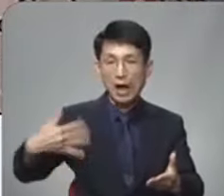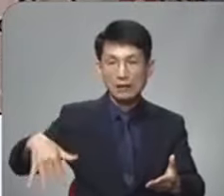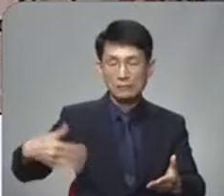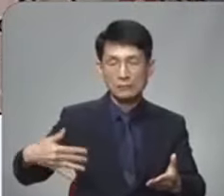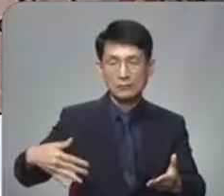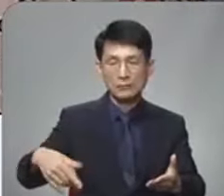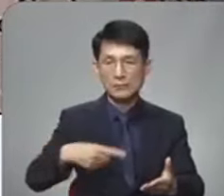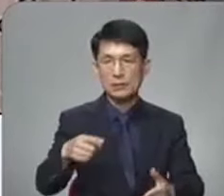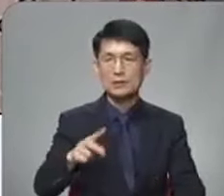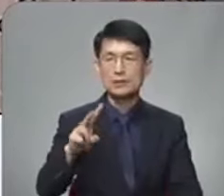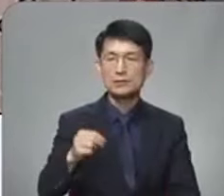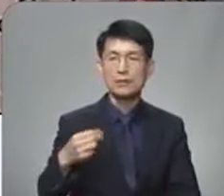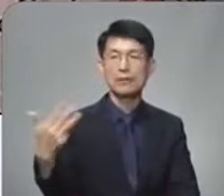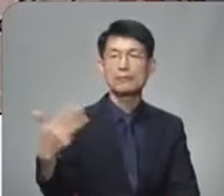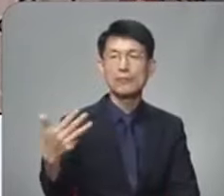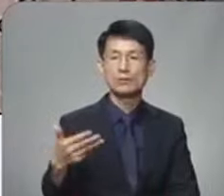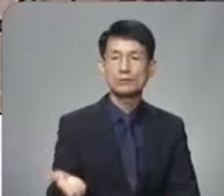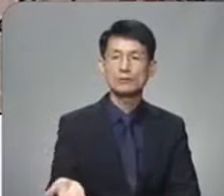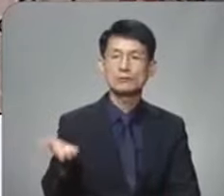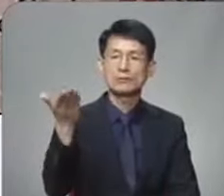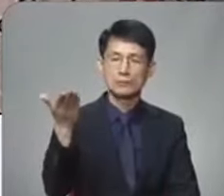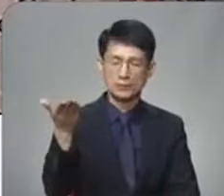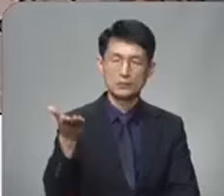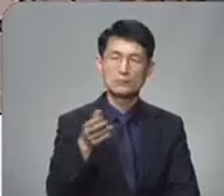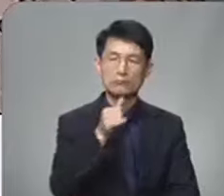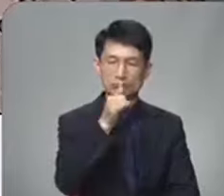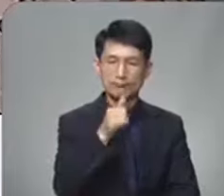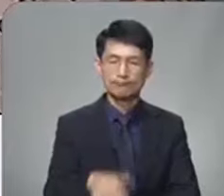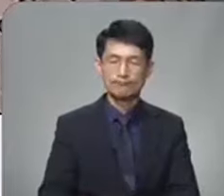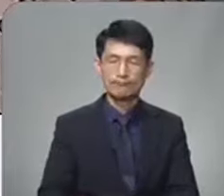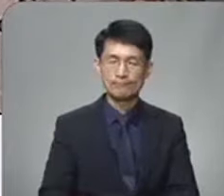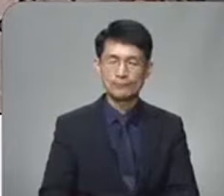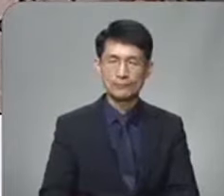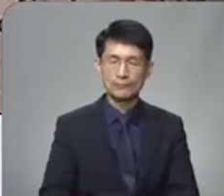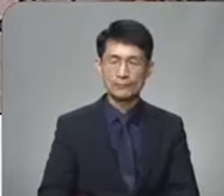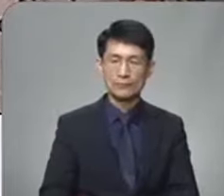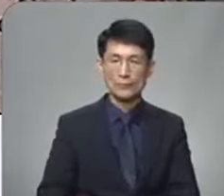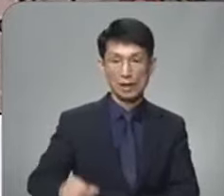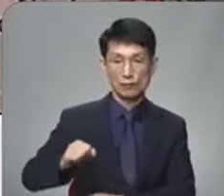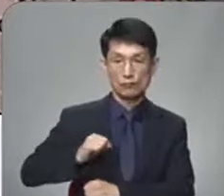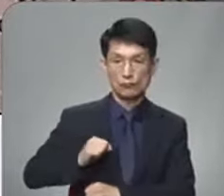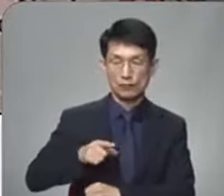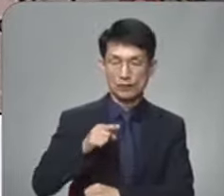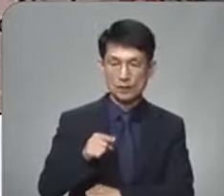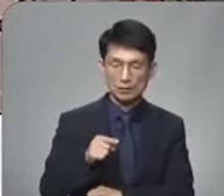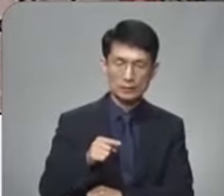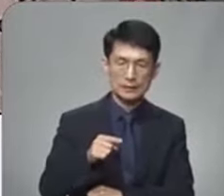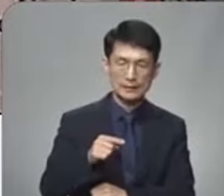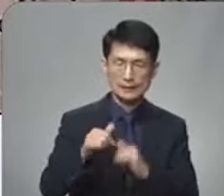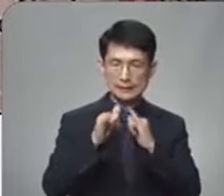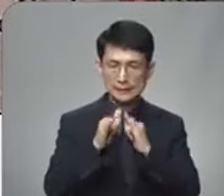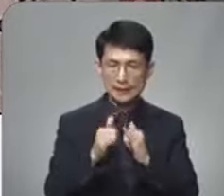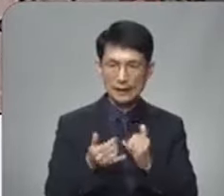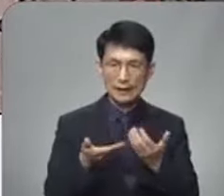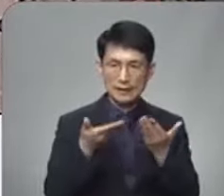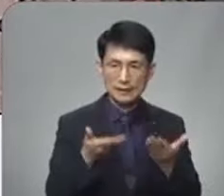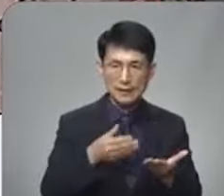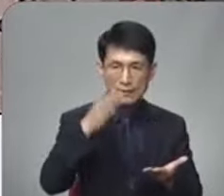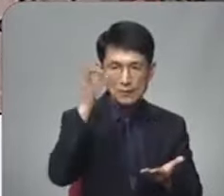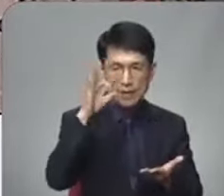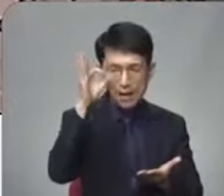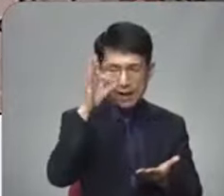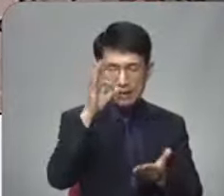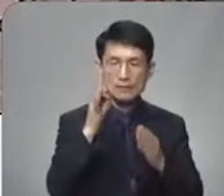못한 훈장이 2 8천개 넘게 남아 있습니다이 때문에 국군이 훈장 찾아주기 사업을 벌리고 있는데요